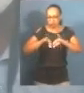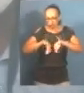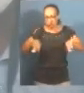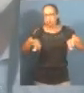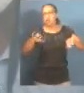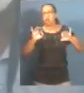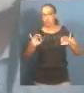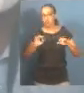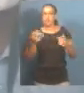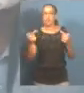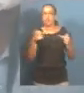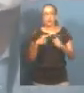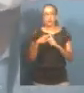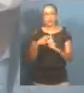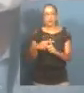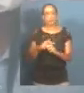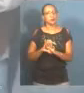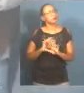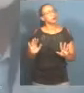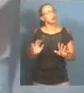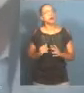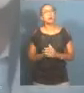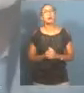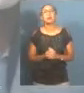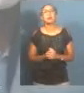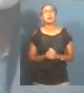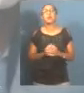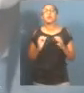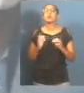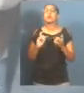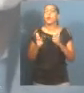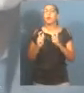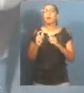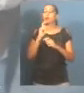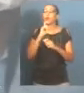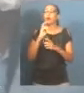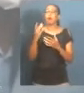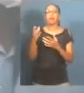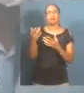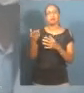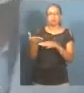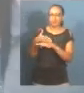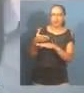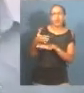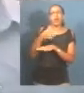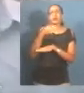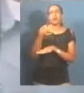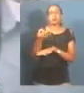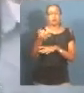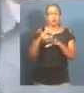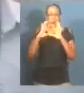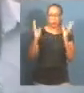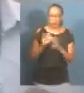centrer le débat. Parce que je suis d'accord avec l'une des collègues qui m'a précédé, si nous prenons 21